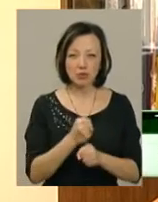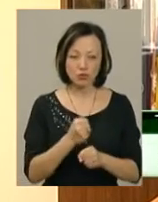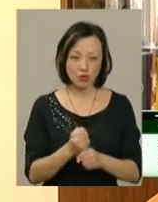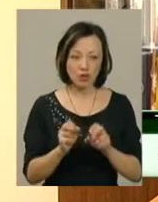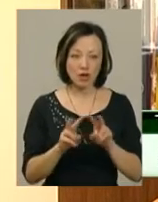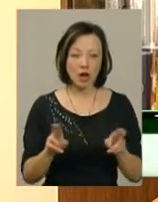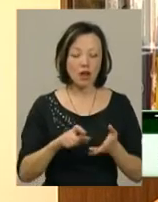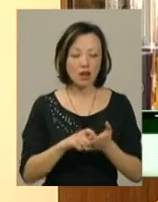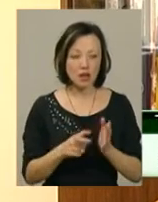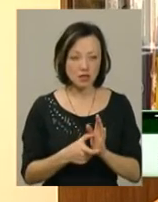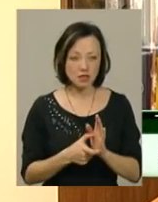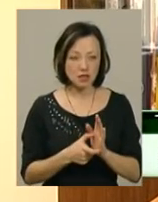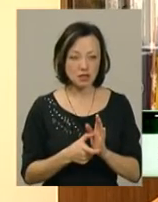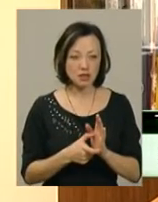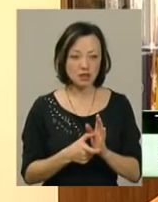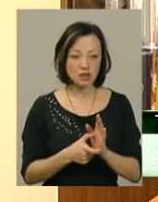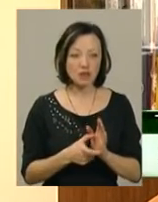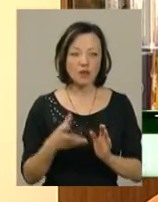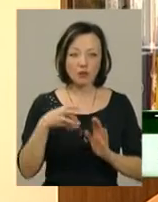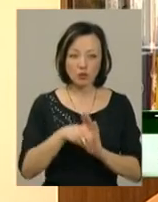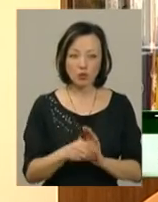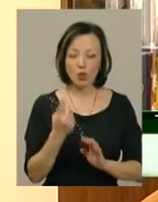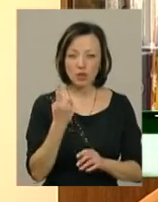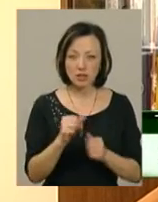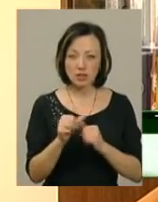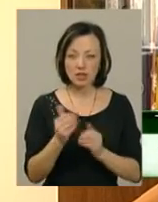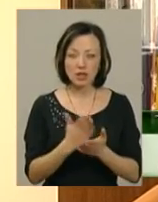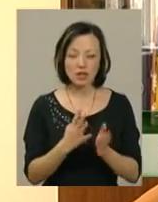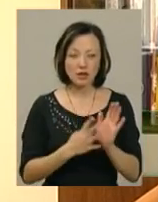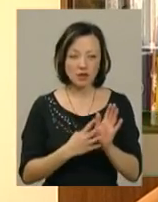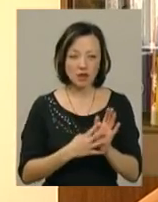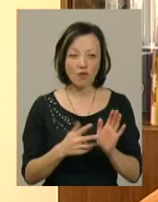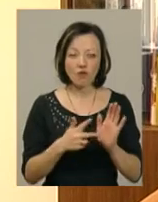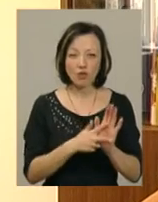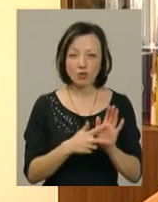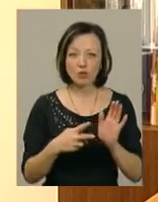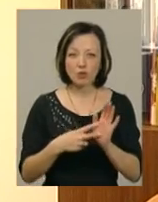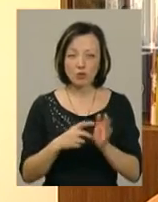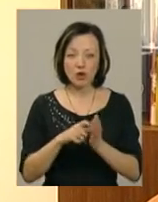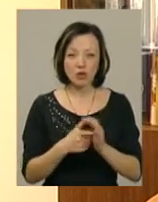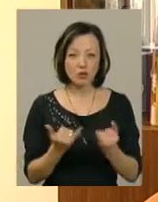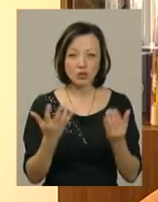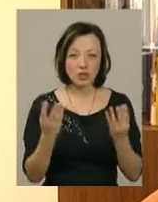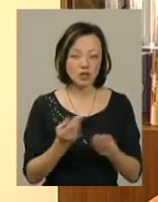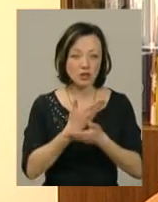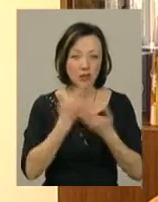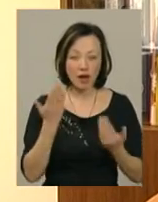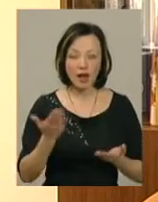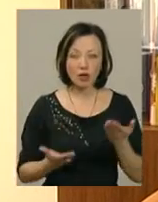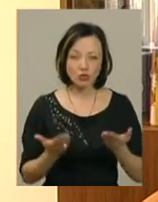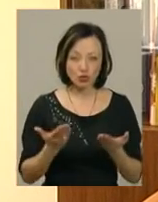класи. І в тому числі один із є 9-м. 8-7 класу на сьогодні немає. Тобто,